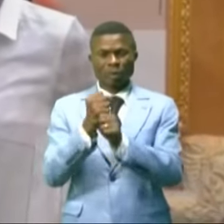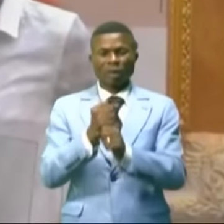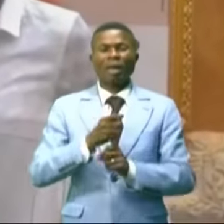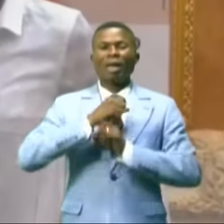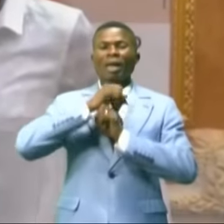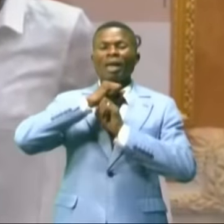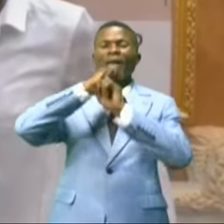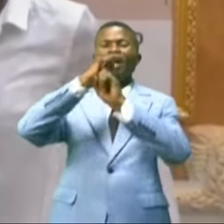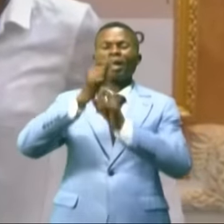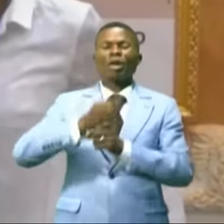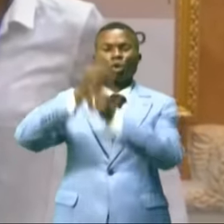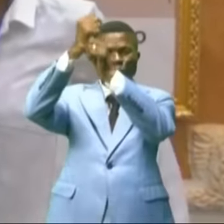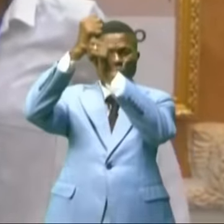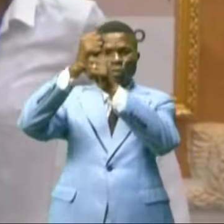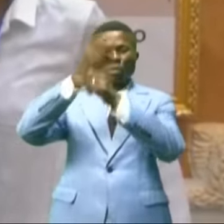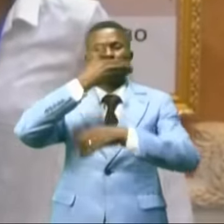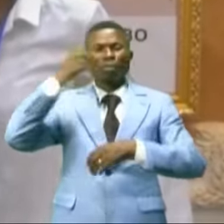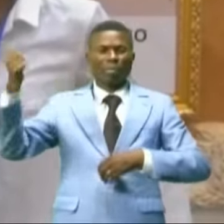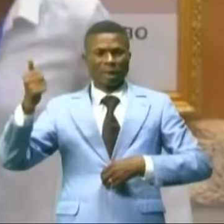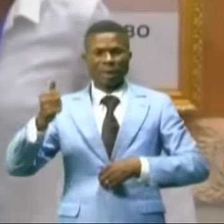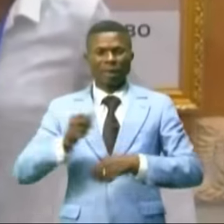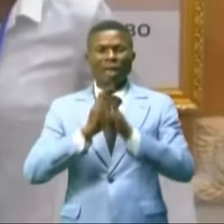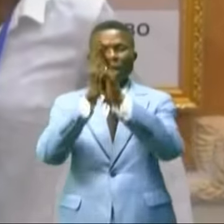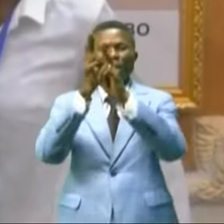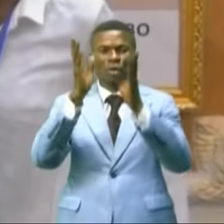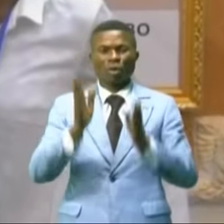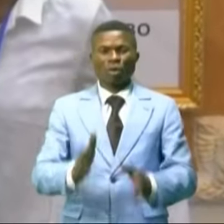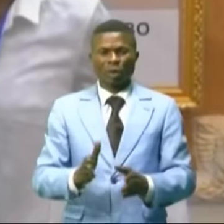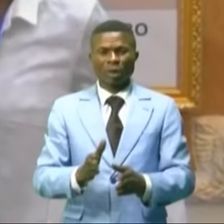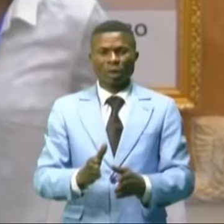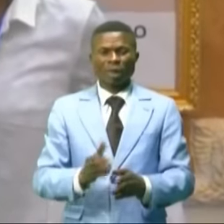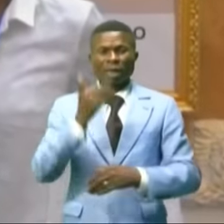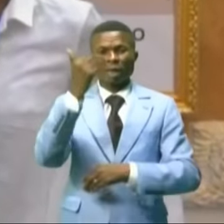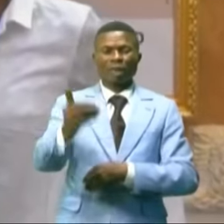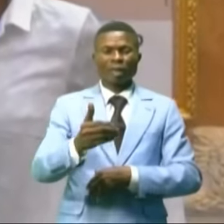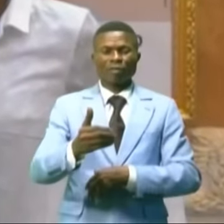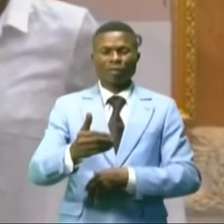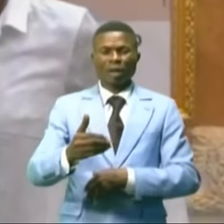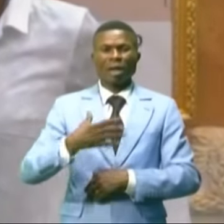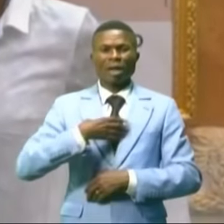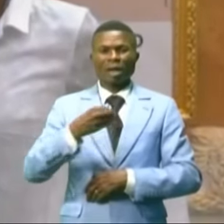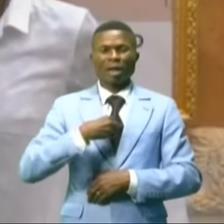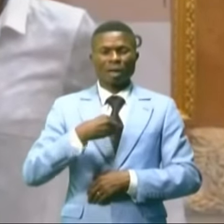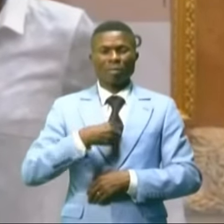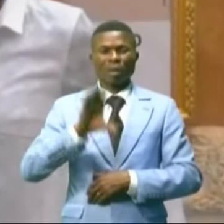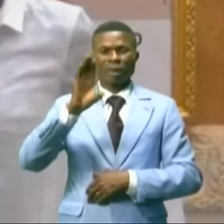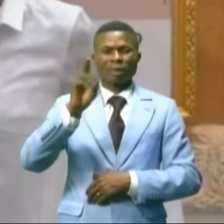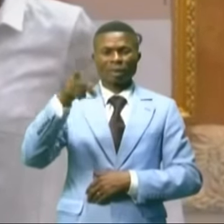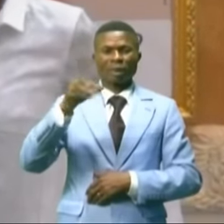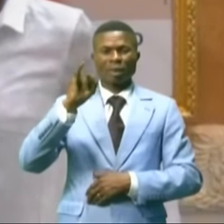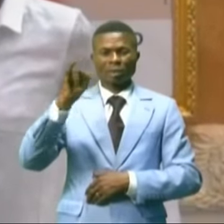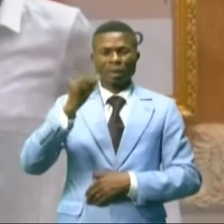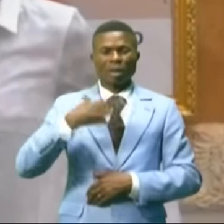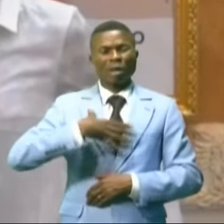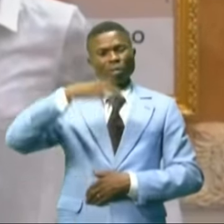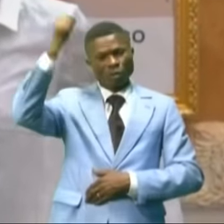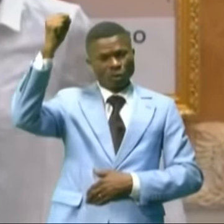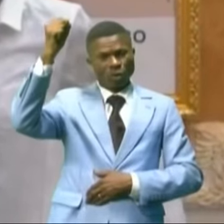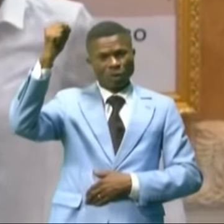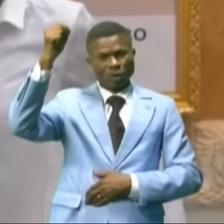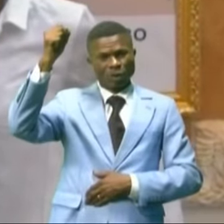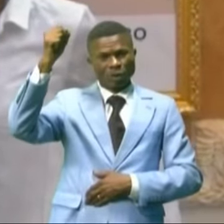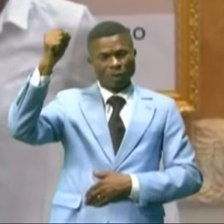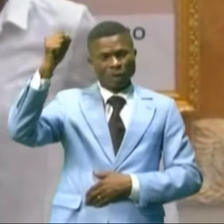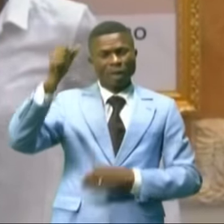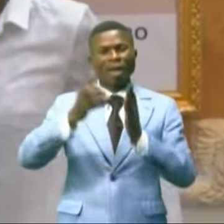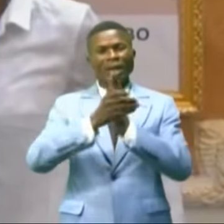meilleur orateur au concours de procès simulé devant la Cour pénale internationale que j'ai pu gagner parce que mon équipe avait été